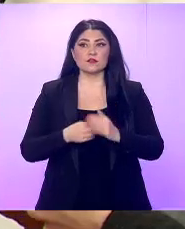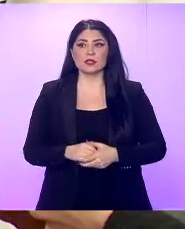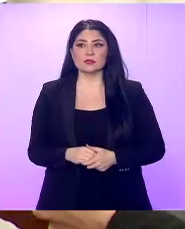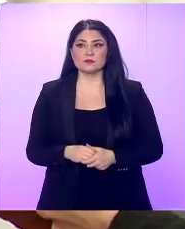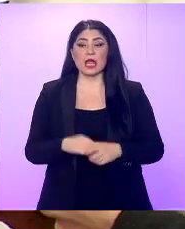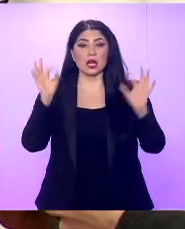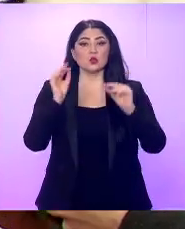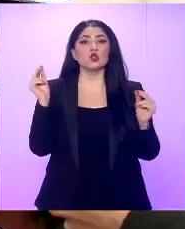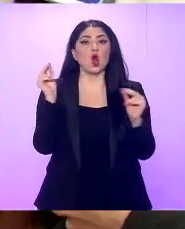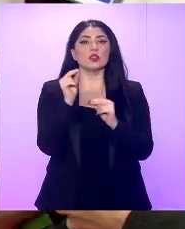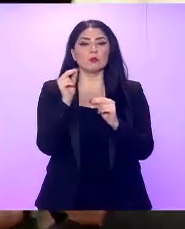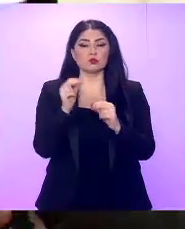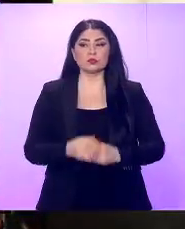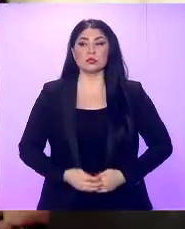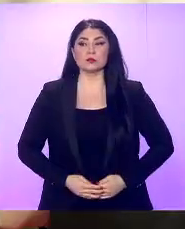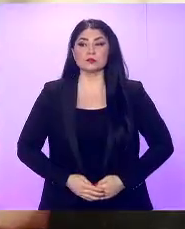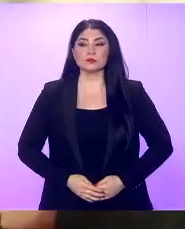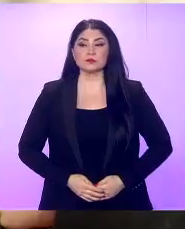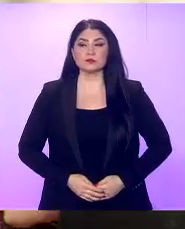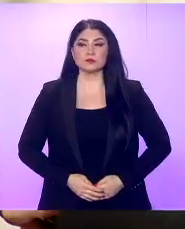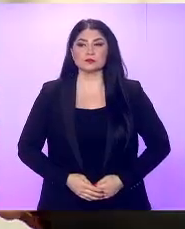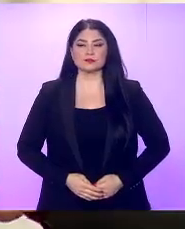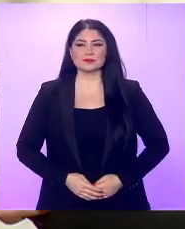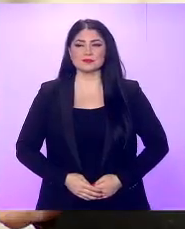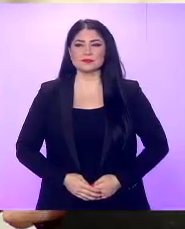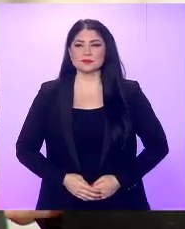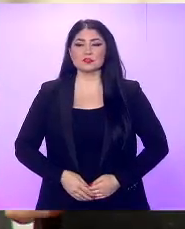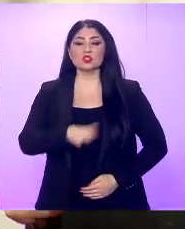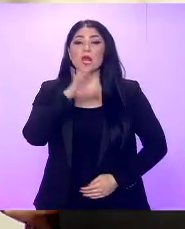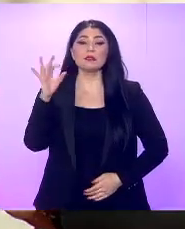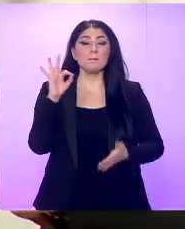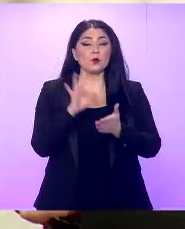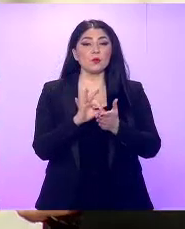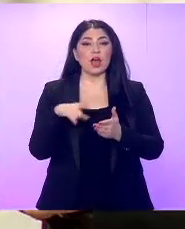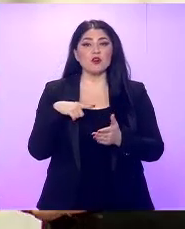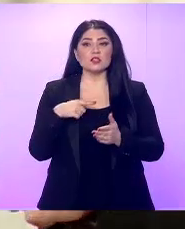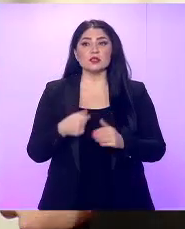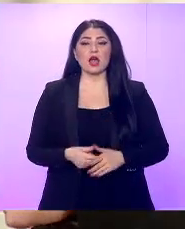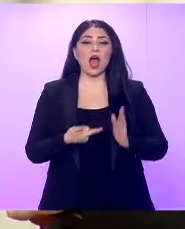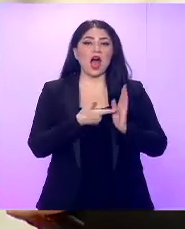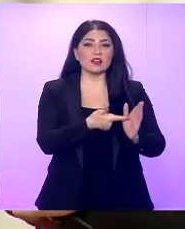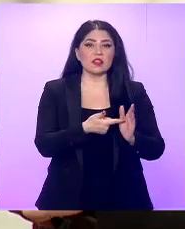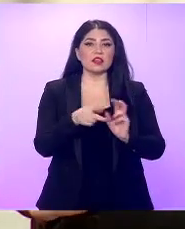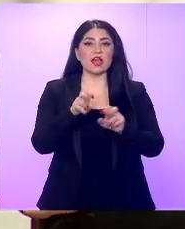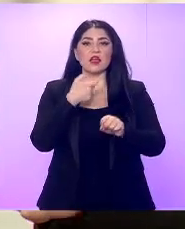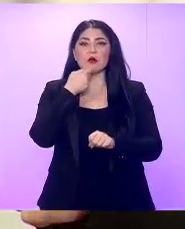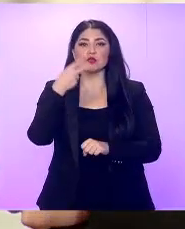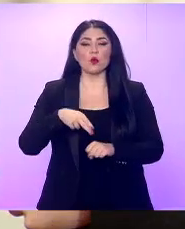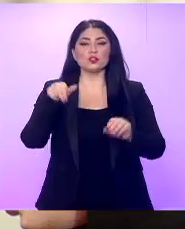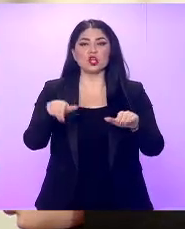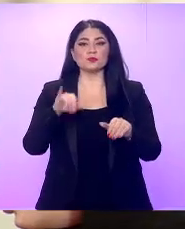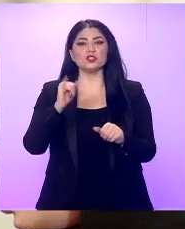reduce contribuțiile. Dar nu vor scădea cealaltă, în caserele la buget? Un secundă. Cealaltă variantă a fost demonstrată deja în 2016,